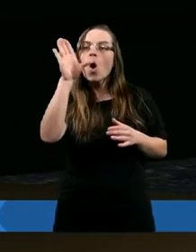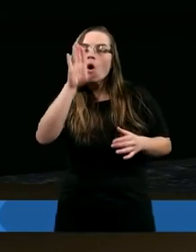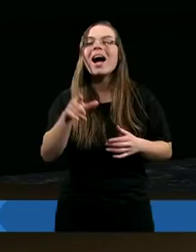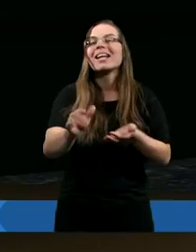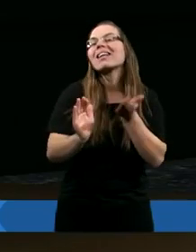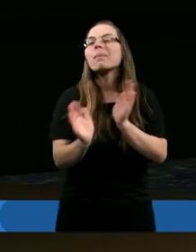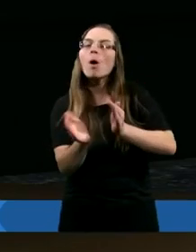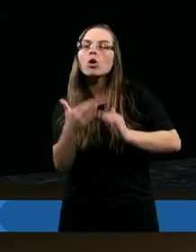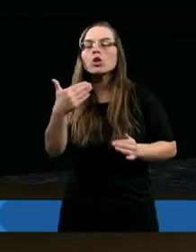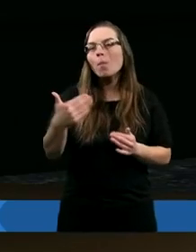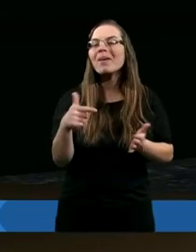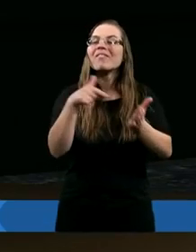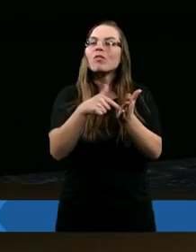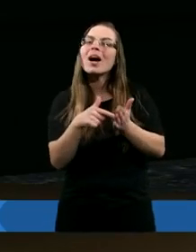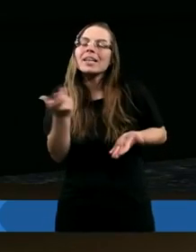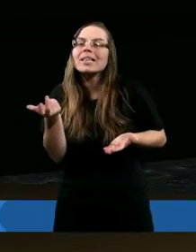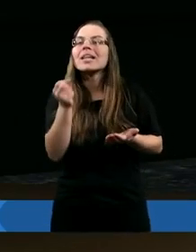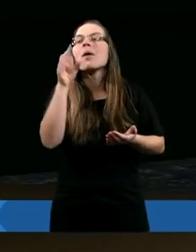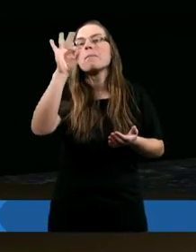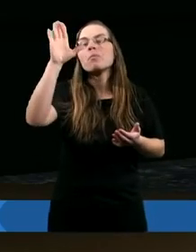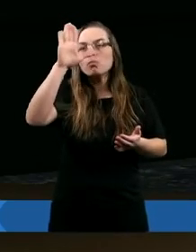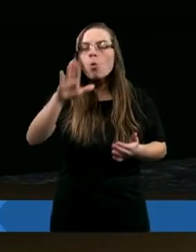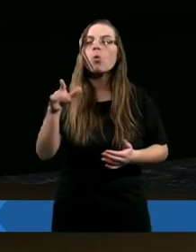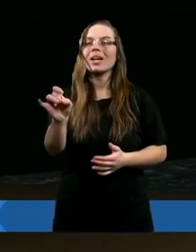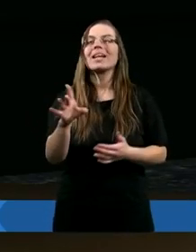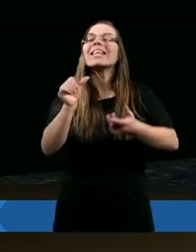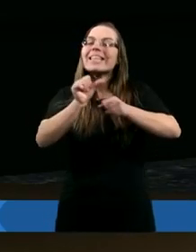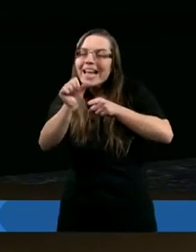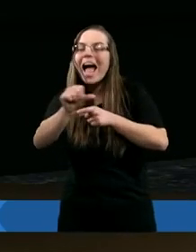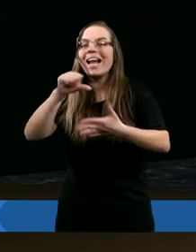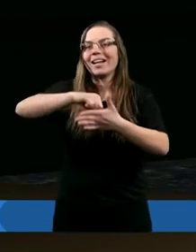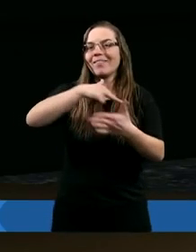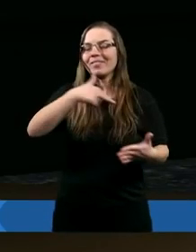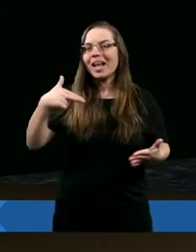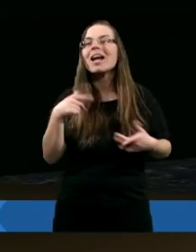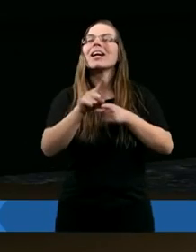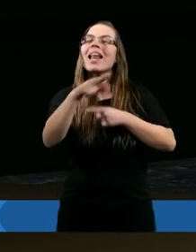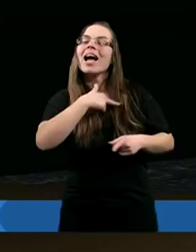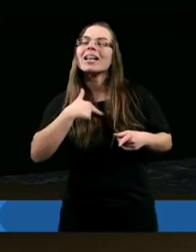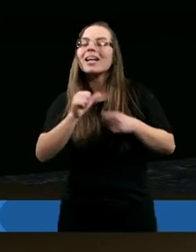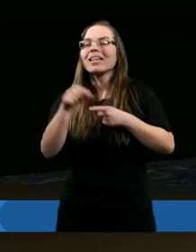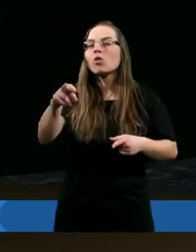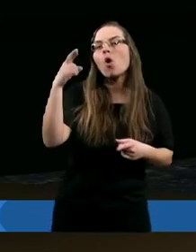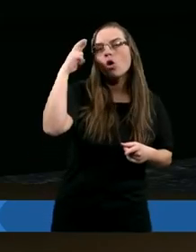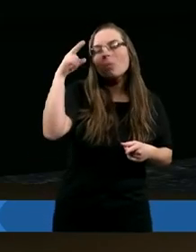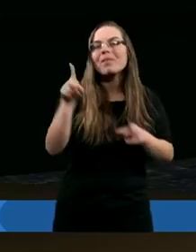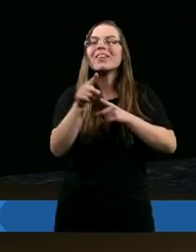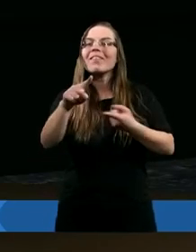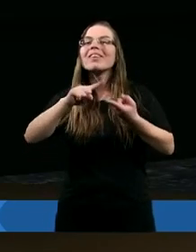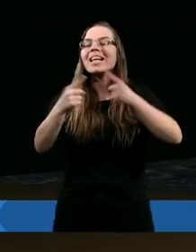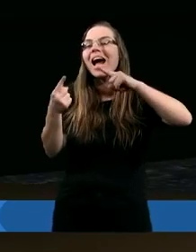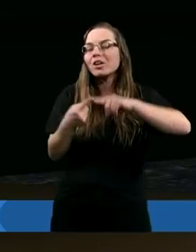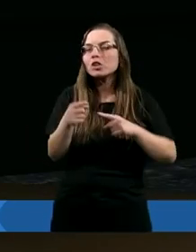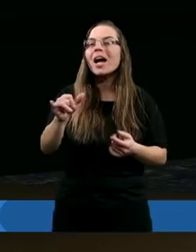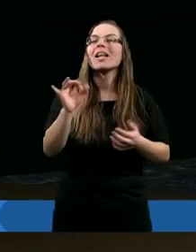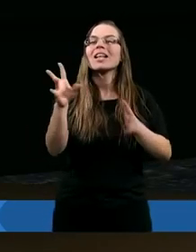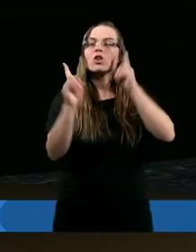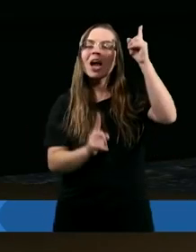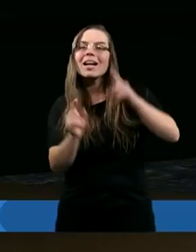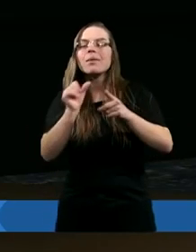sposobem właśnie, w jaki sposób Pan Bóg jest. Dla nas jest to rozumiane też w takim sensie czasami, że